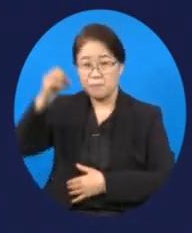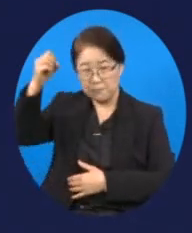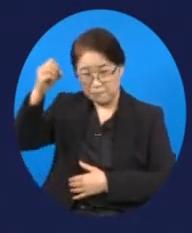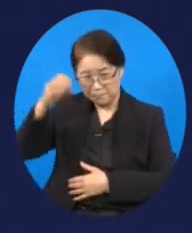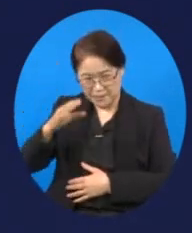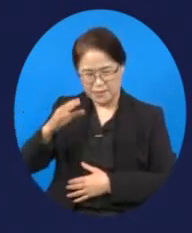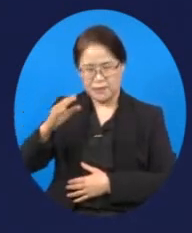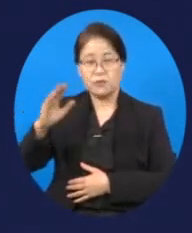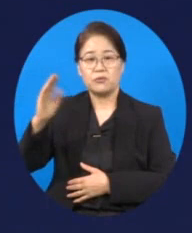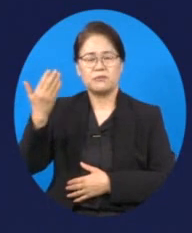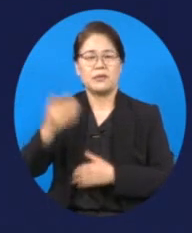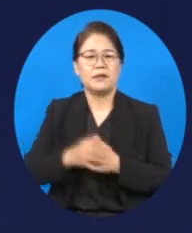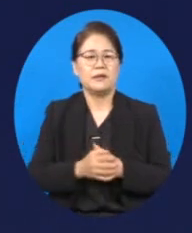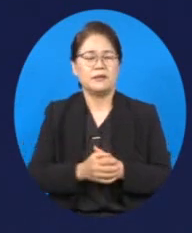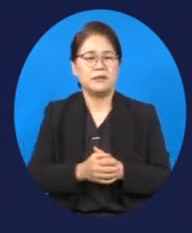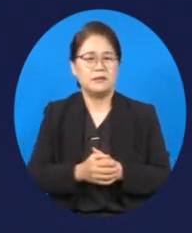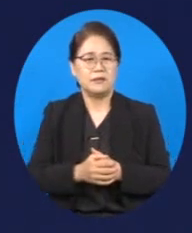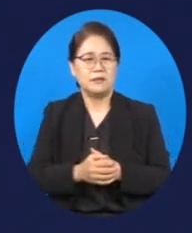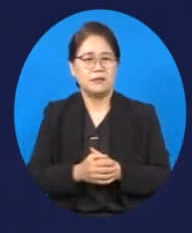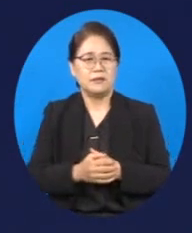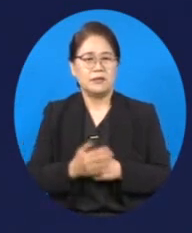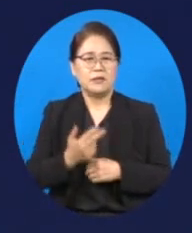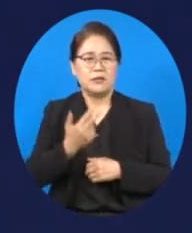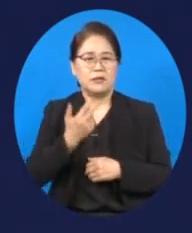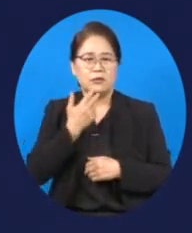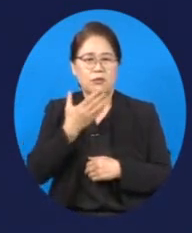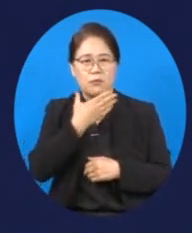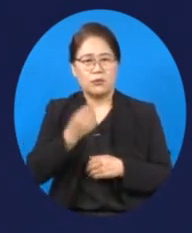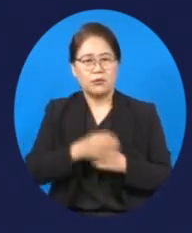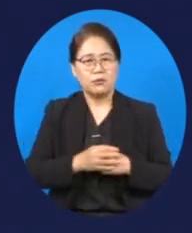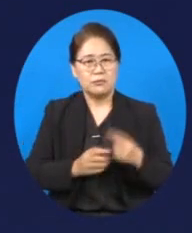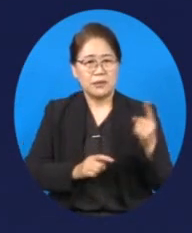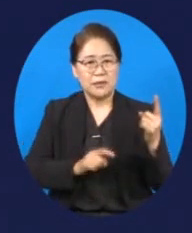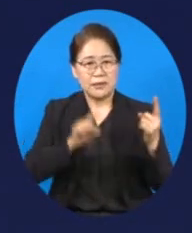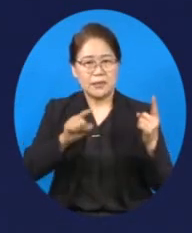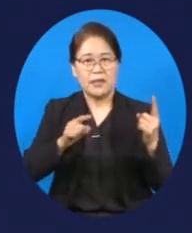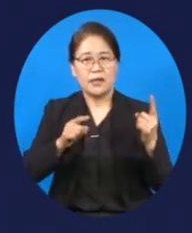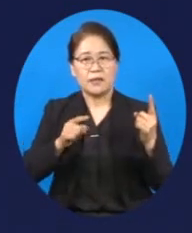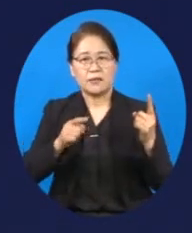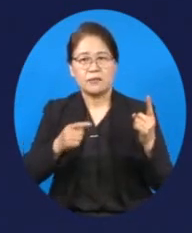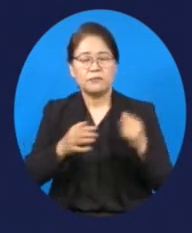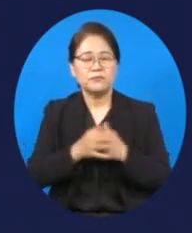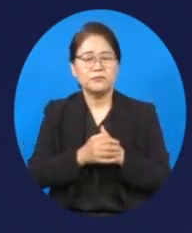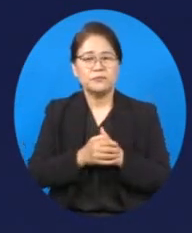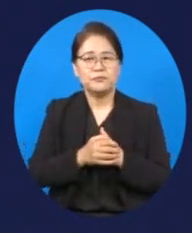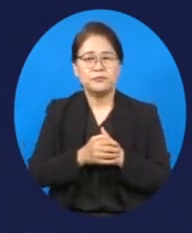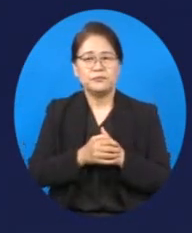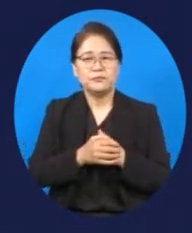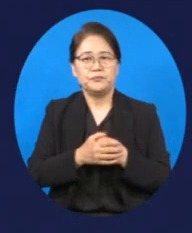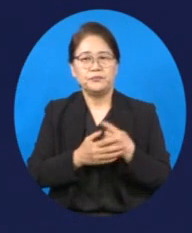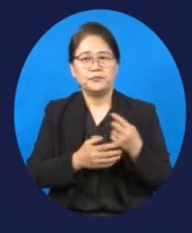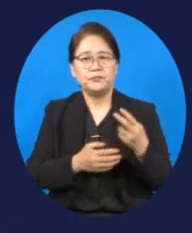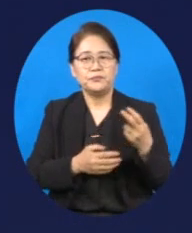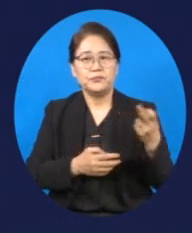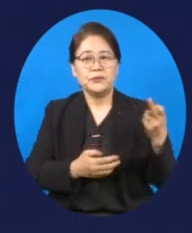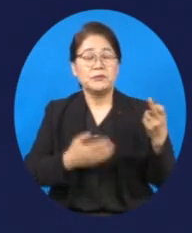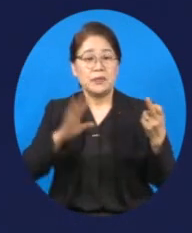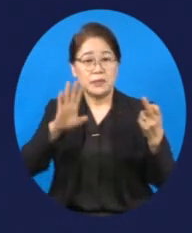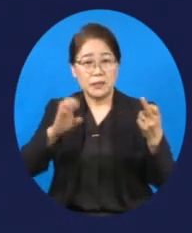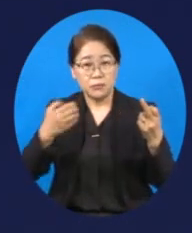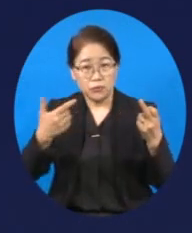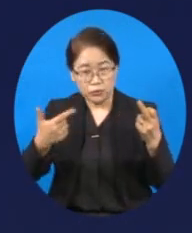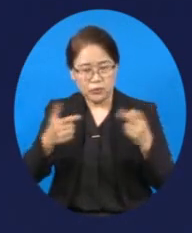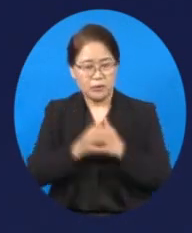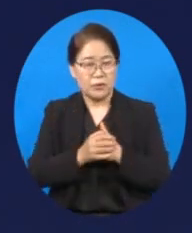그리고 요한복음 1장 9절에 보게 되면 참 빛이신 예수님이